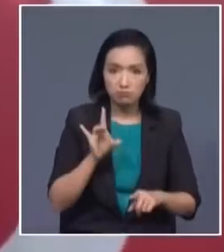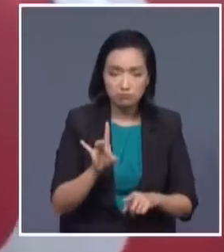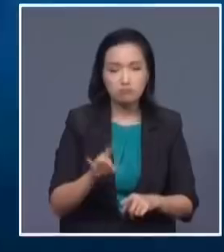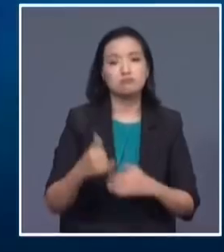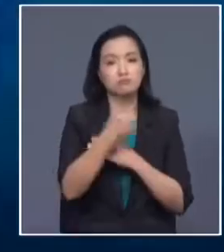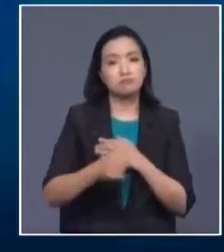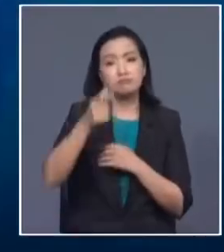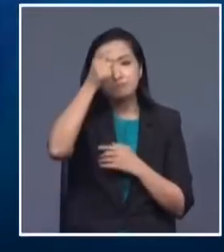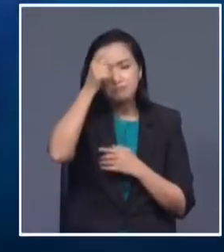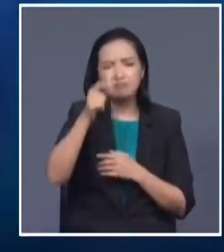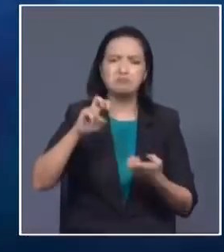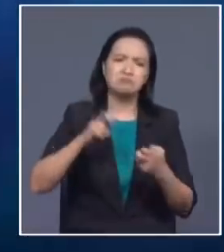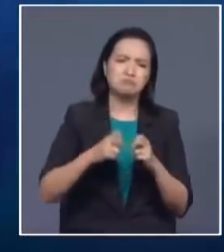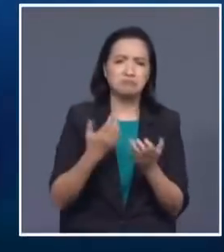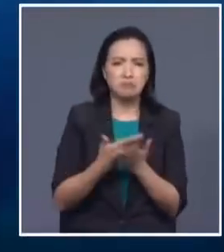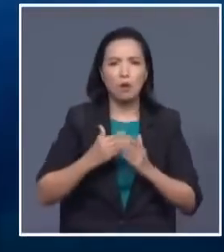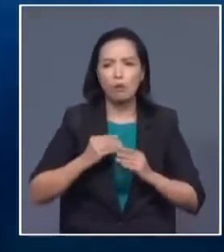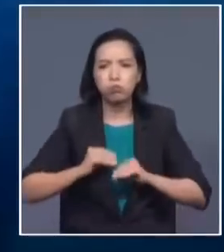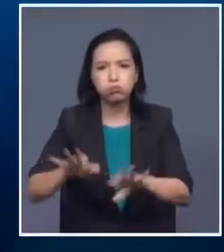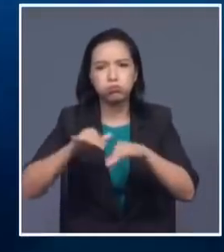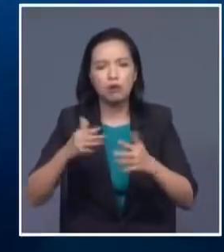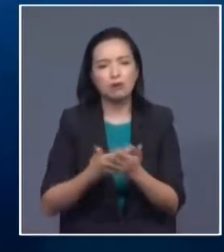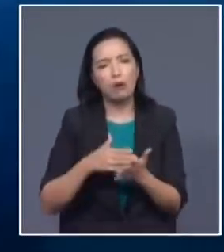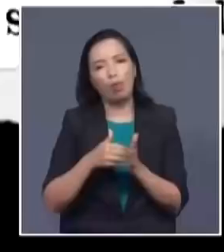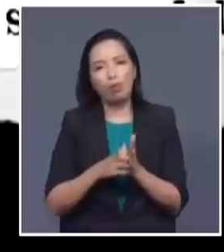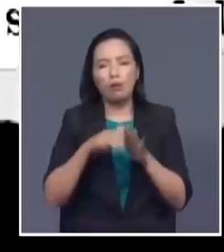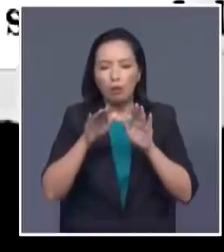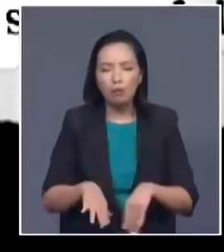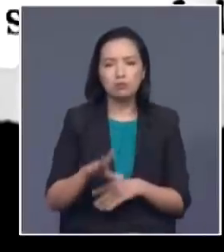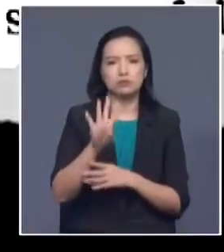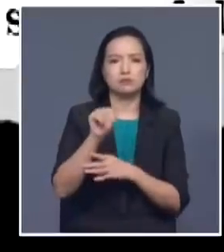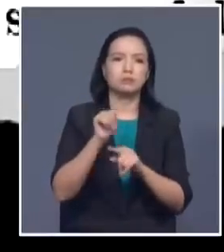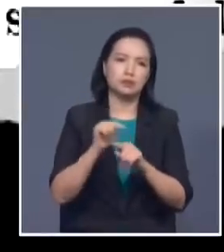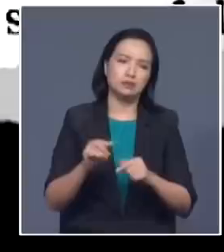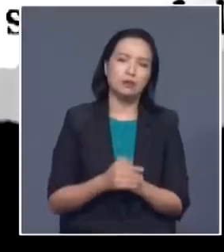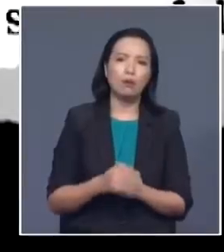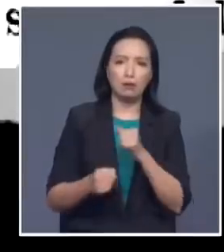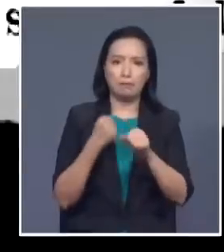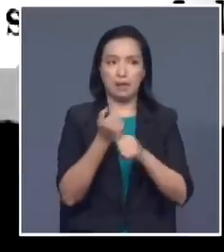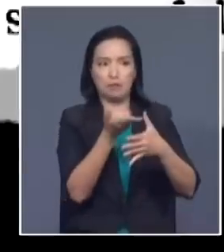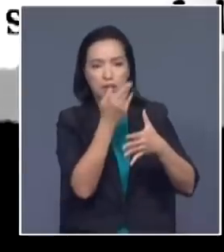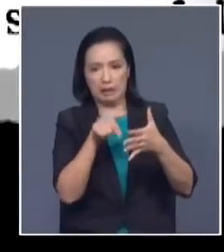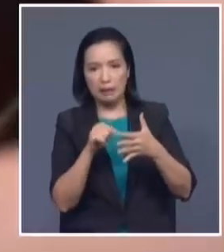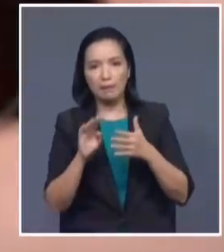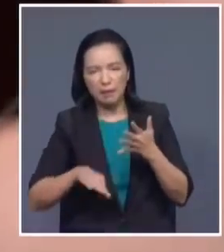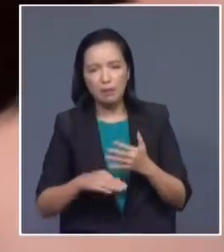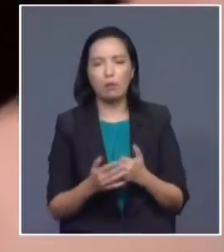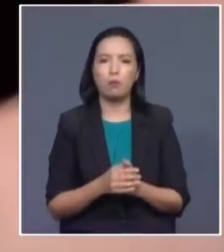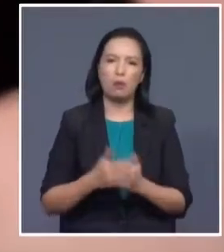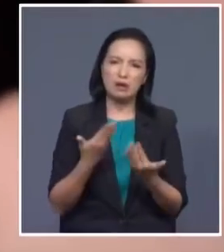ทศตุรกีก็ประสบปัญหาเงินไหลออกค่าเงินอ่อนลงกว่า40%เมื่อเทียบกับต้นปีเงินเฟ้อก็เพิ่มขึ้นมากกว่